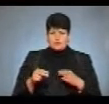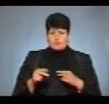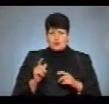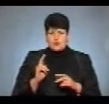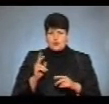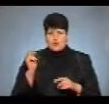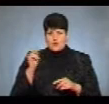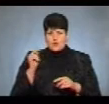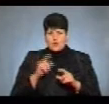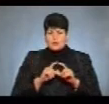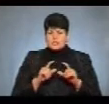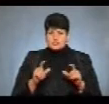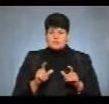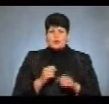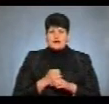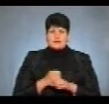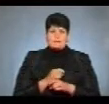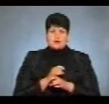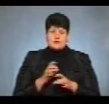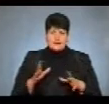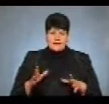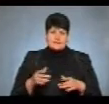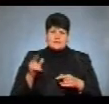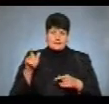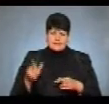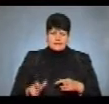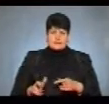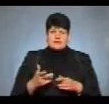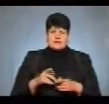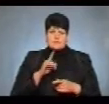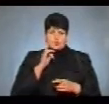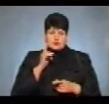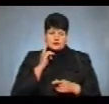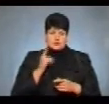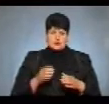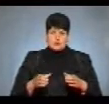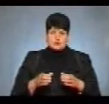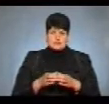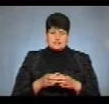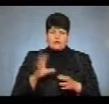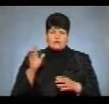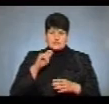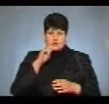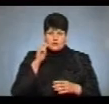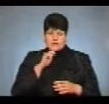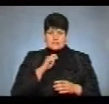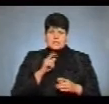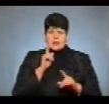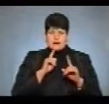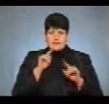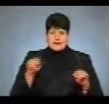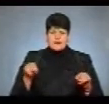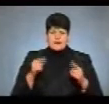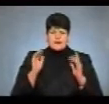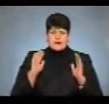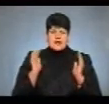коледжі. Тренінг провели піротехніки пожежно-рятувальної служби області та молодіжного осередку Всеукраїнської ради реанімації